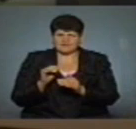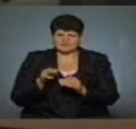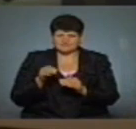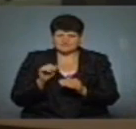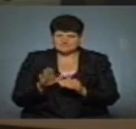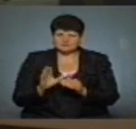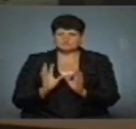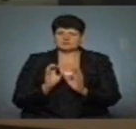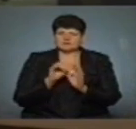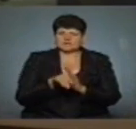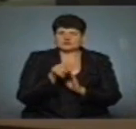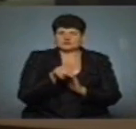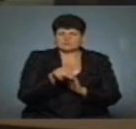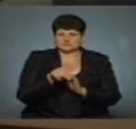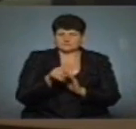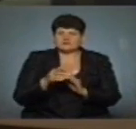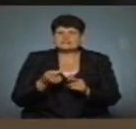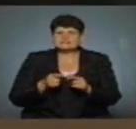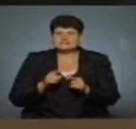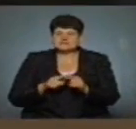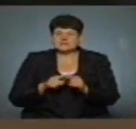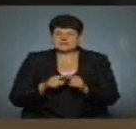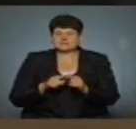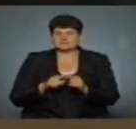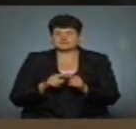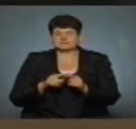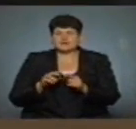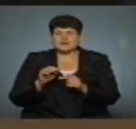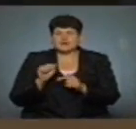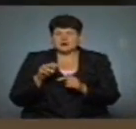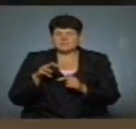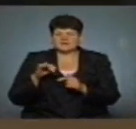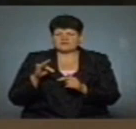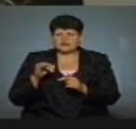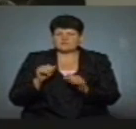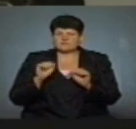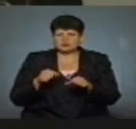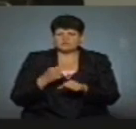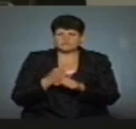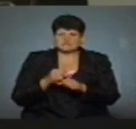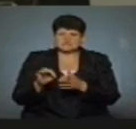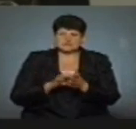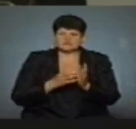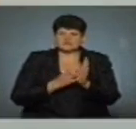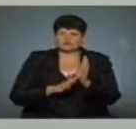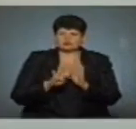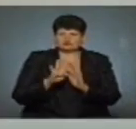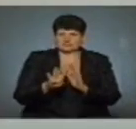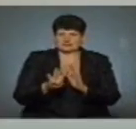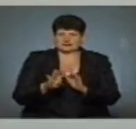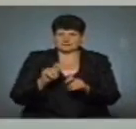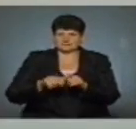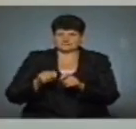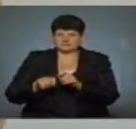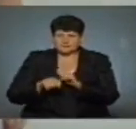пробірки поміщатимуть до цього приладу. Це планшетний амплифікатор, в якому можна робити одразу 94 аналізи. Уляна